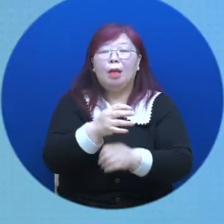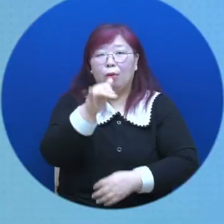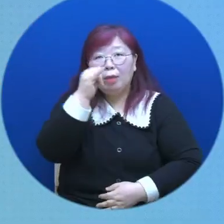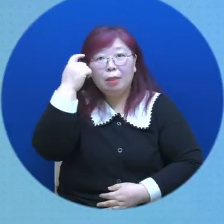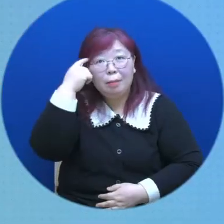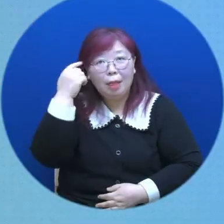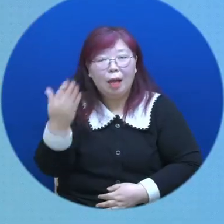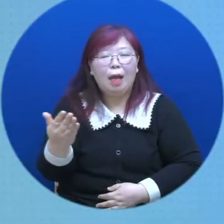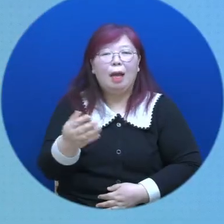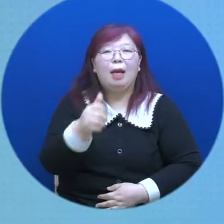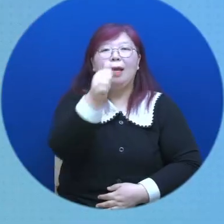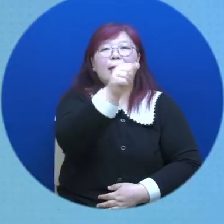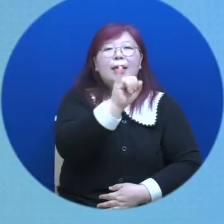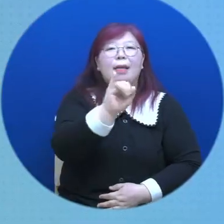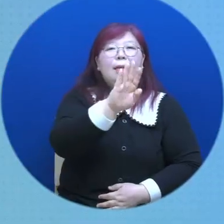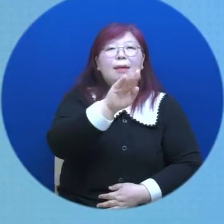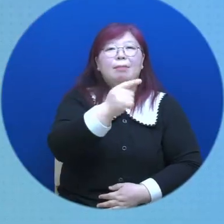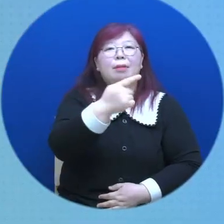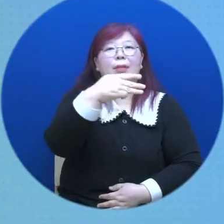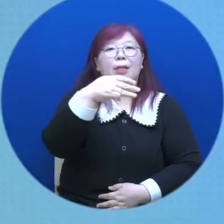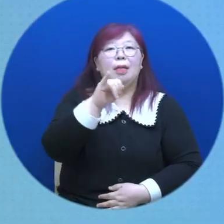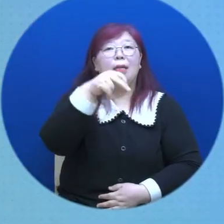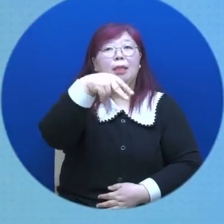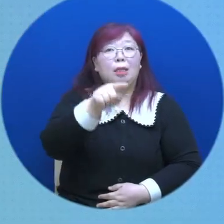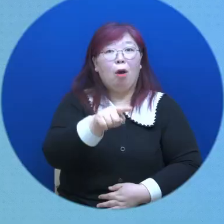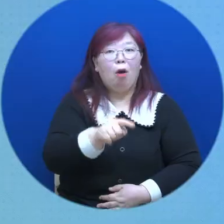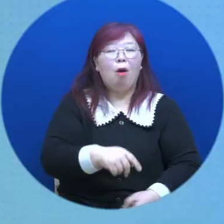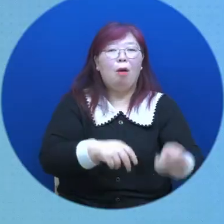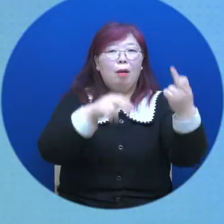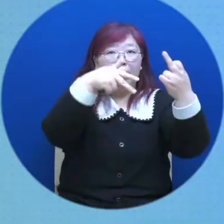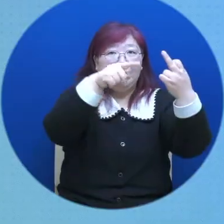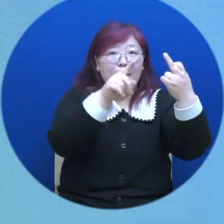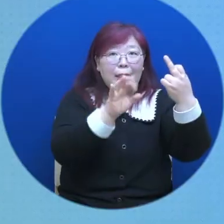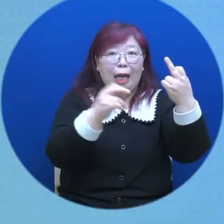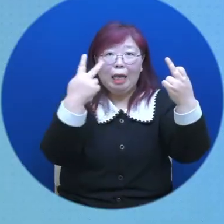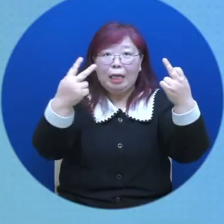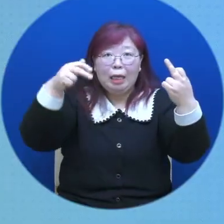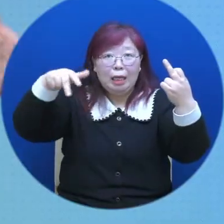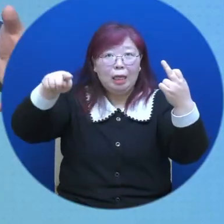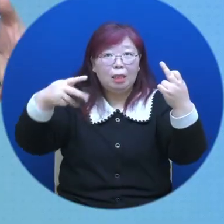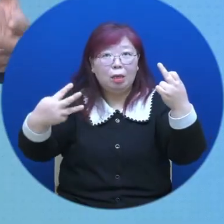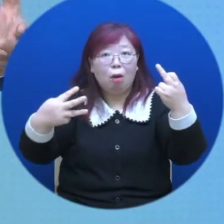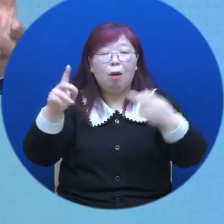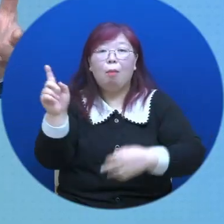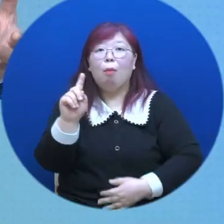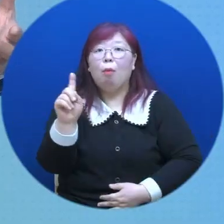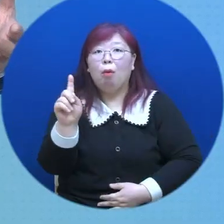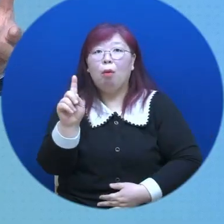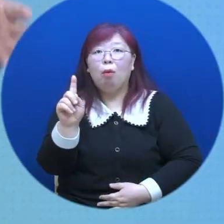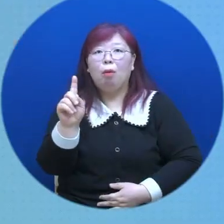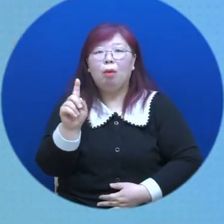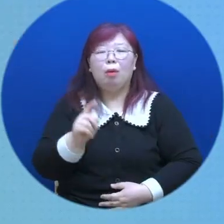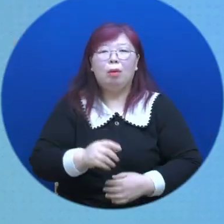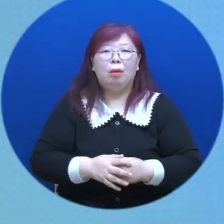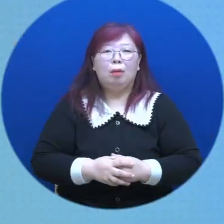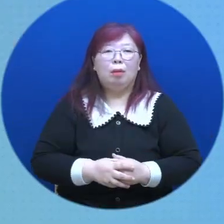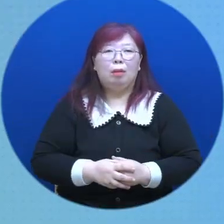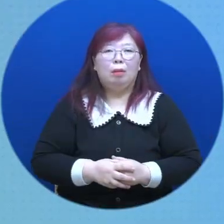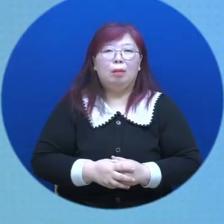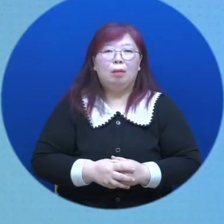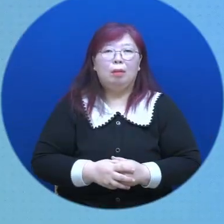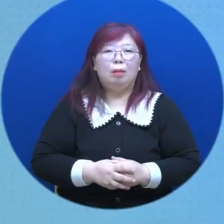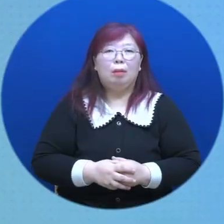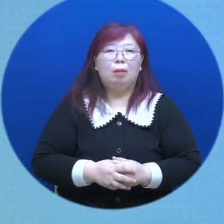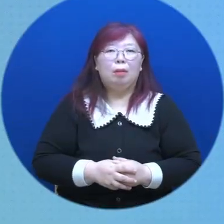12장 2절에서요. 히브리서 12장 2절이라는 말씀은 무엇을 뜻하는 겁니까?